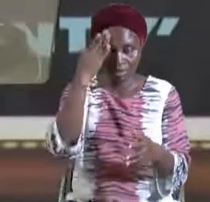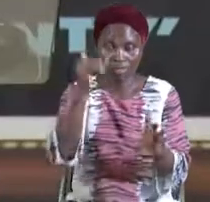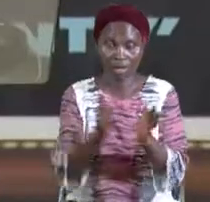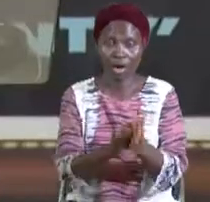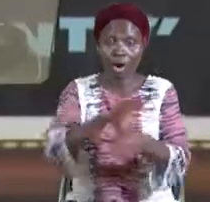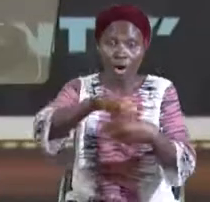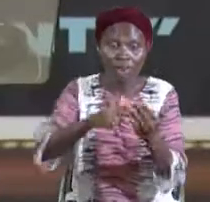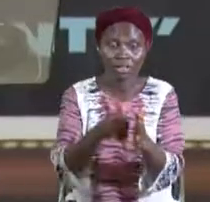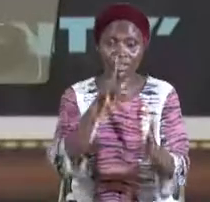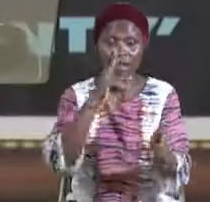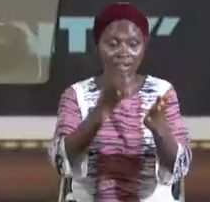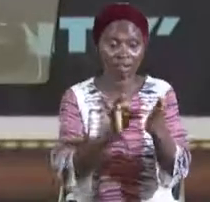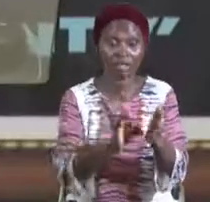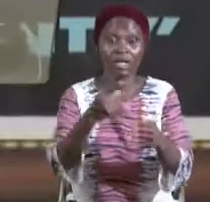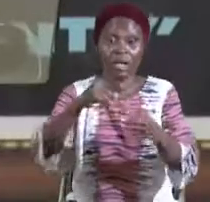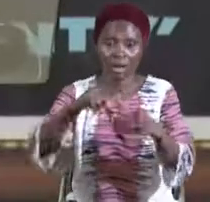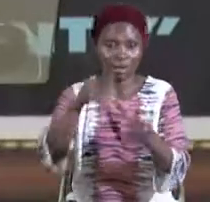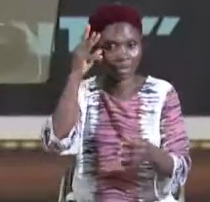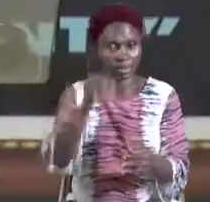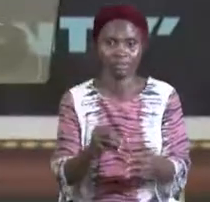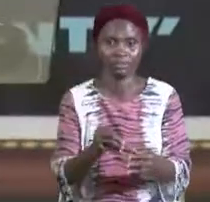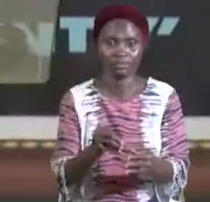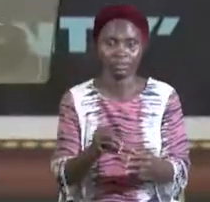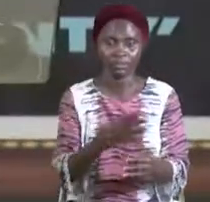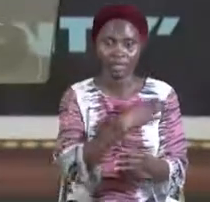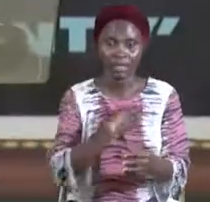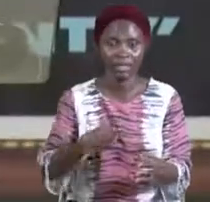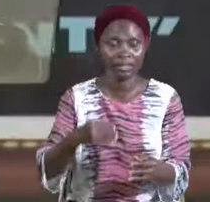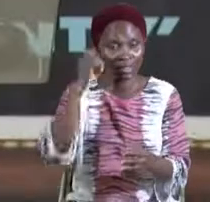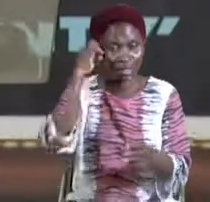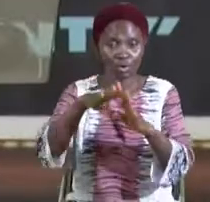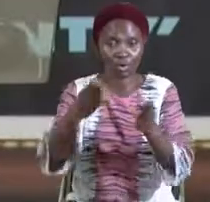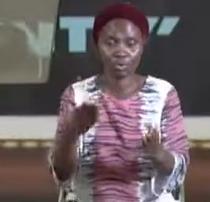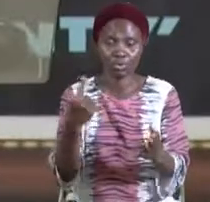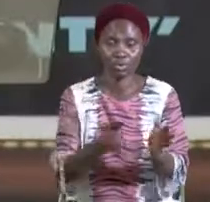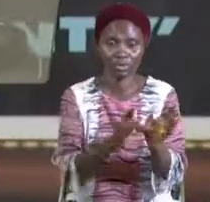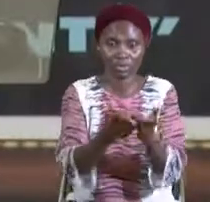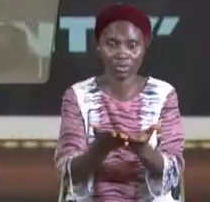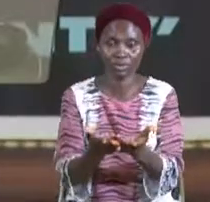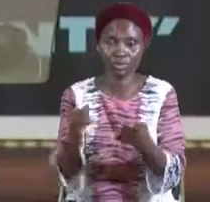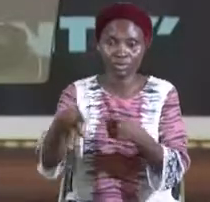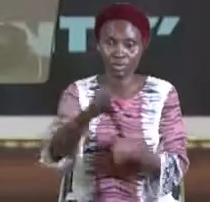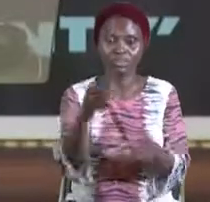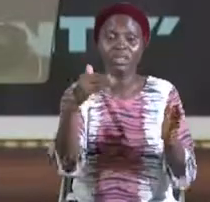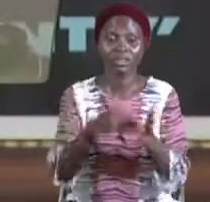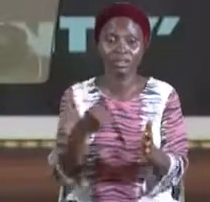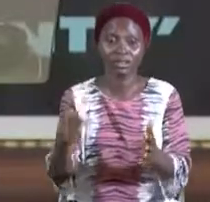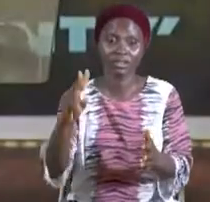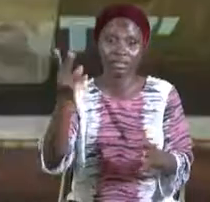écrit concernait Christ et que cela doit être accompli. Et il ouvrit les Écritures une seconde fois.